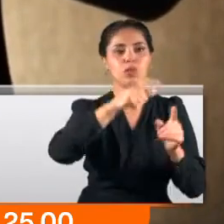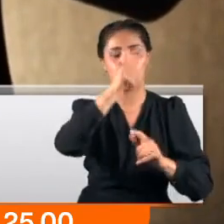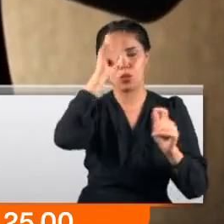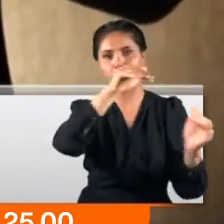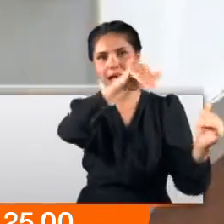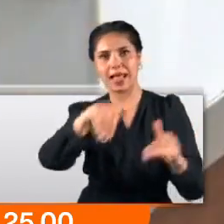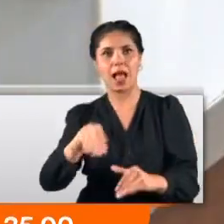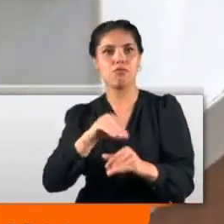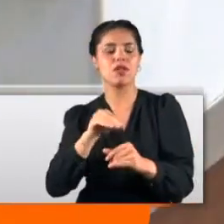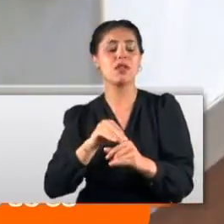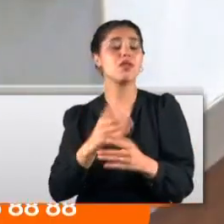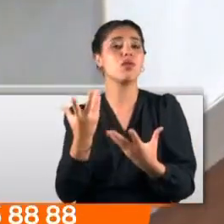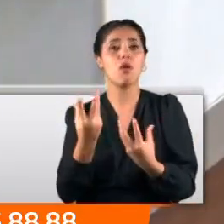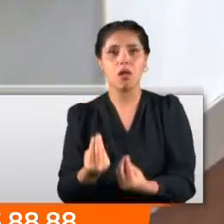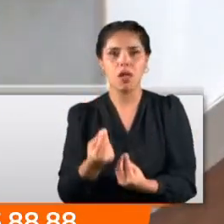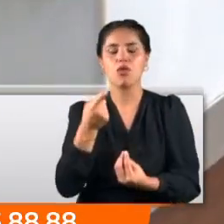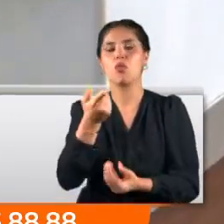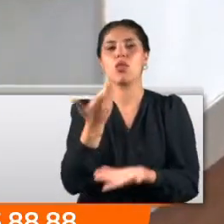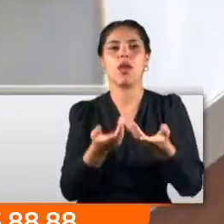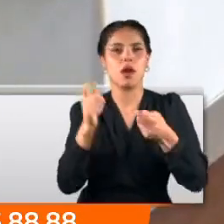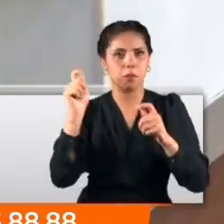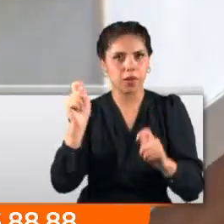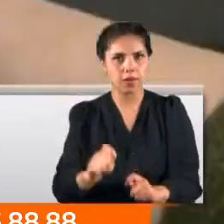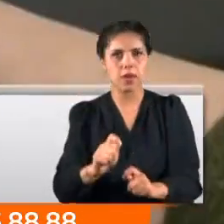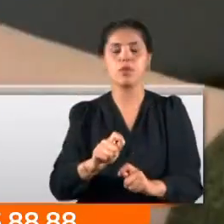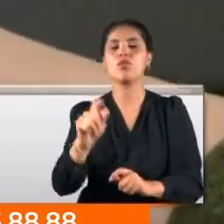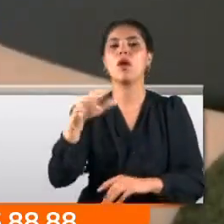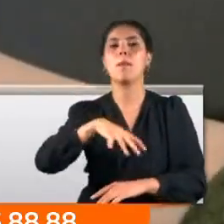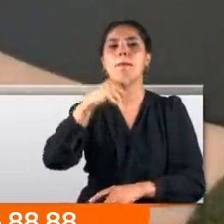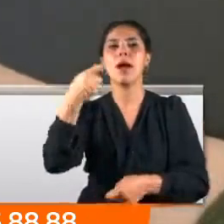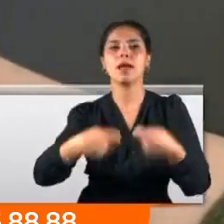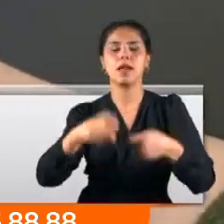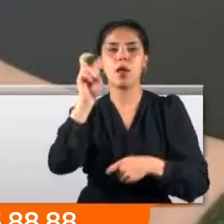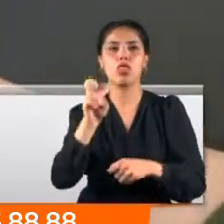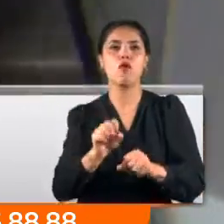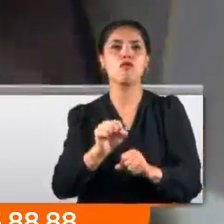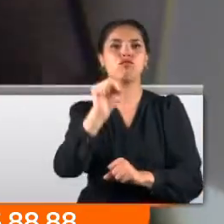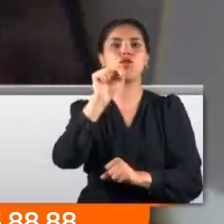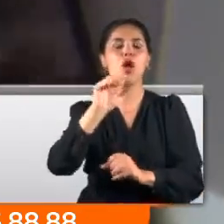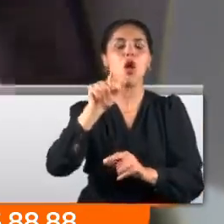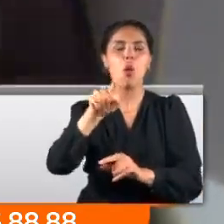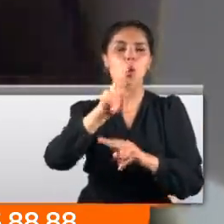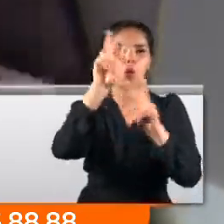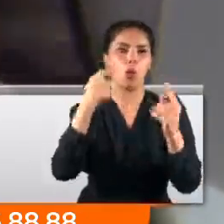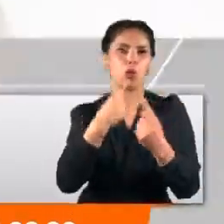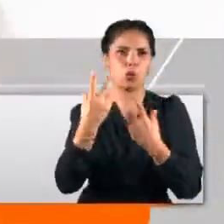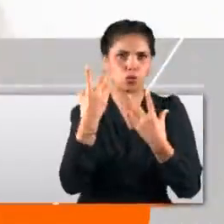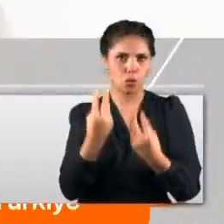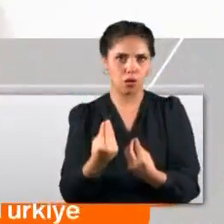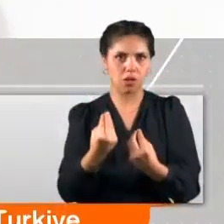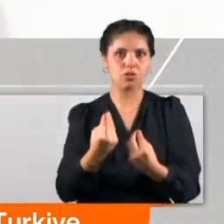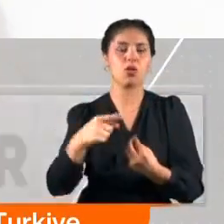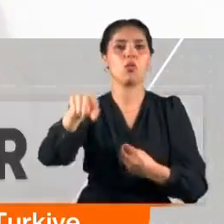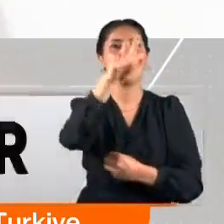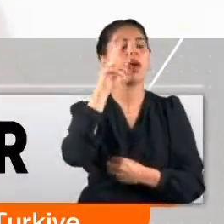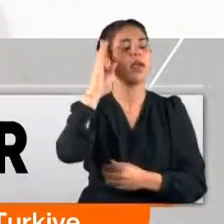sonuçları değerlendirilecek. Merkez Bankası'nın artan döviz rezervi de bir başka başlık olacak. Herhalde George, Hans bunlar gelip